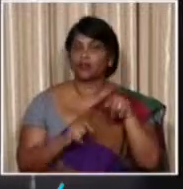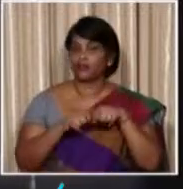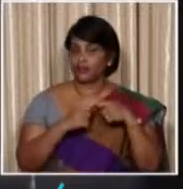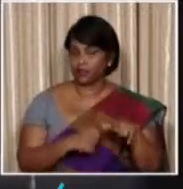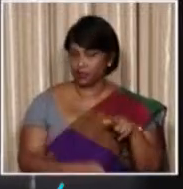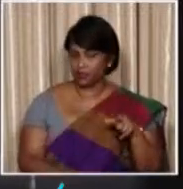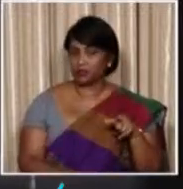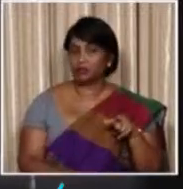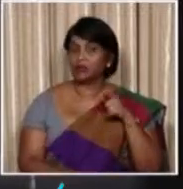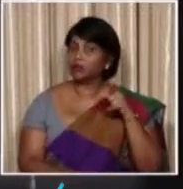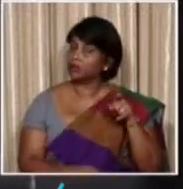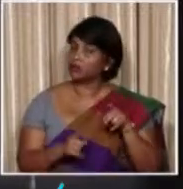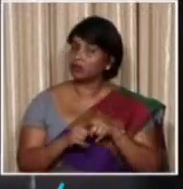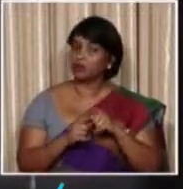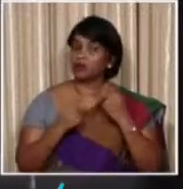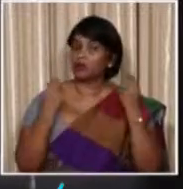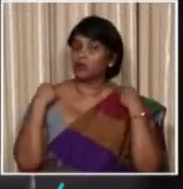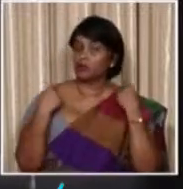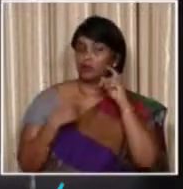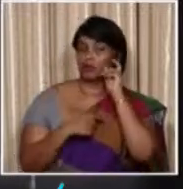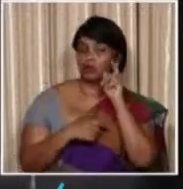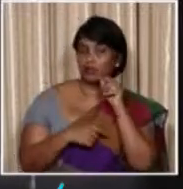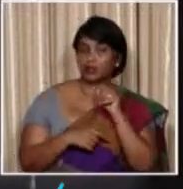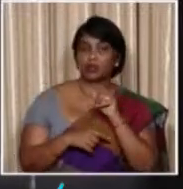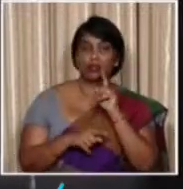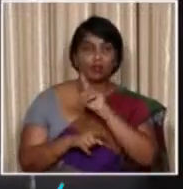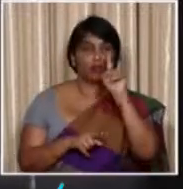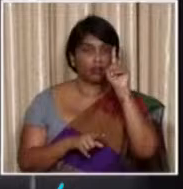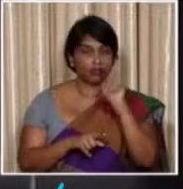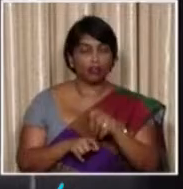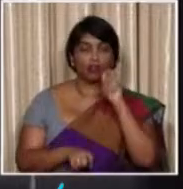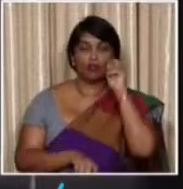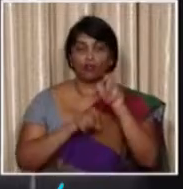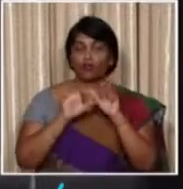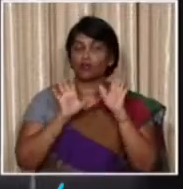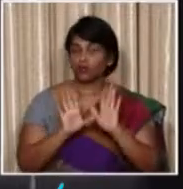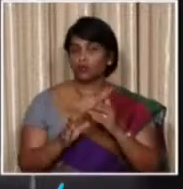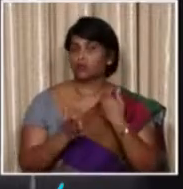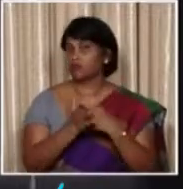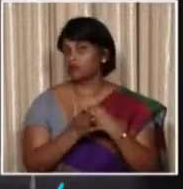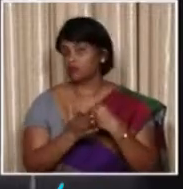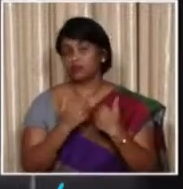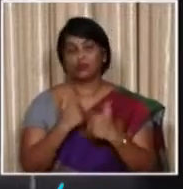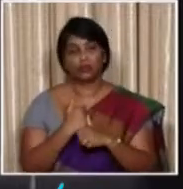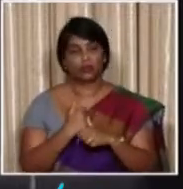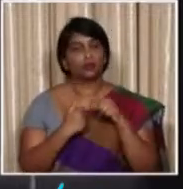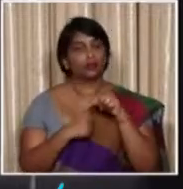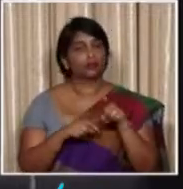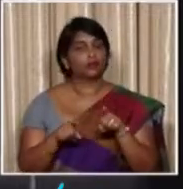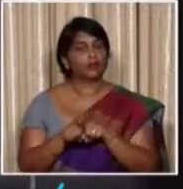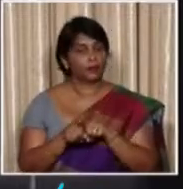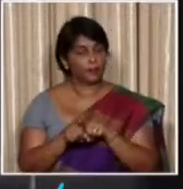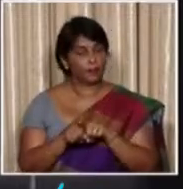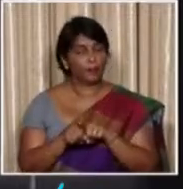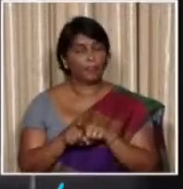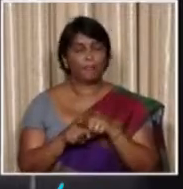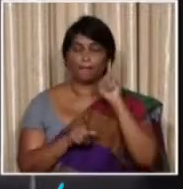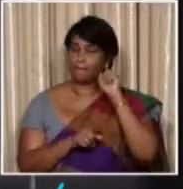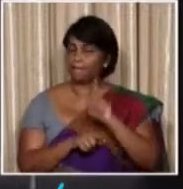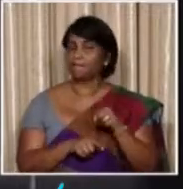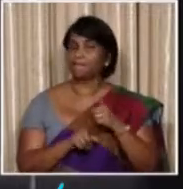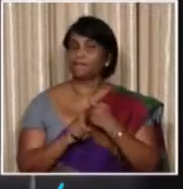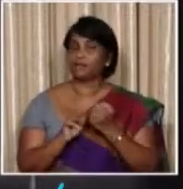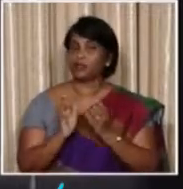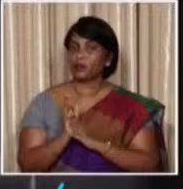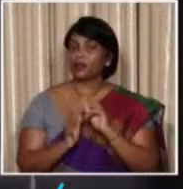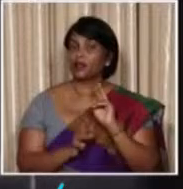kiawi Ita amatara murakiri mata dahadahakwa senegak kinno ne meka nadattu karan. Ita amatara wa aniwaryenma